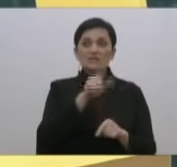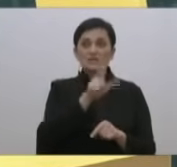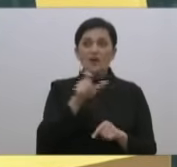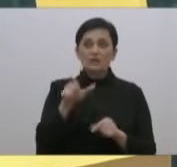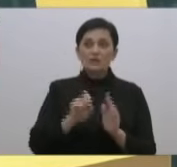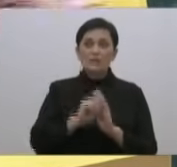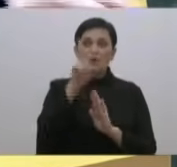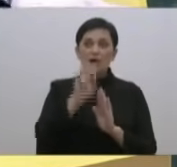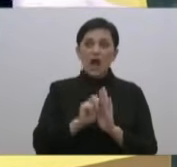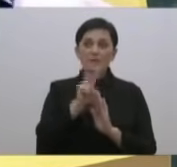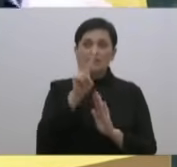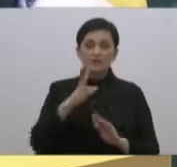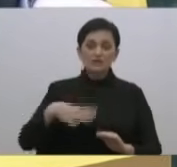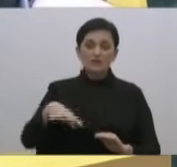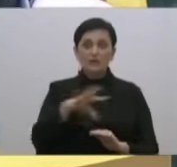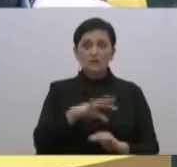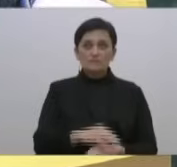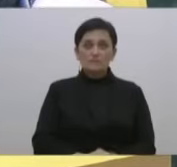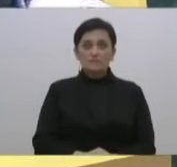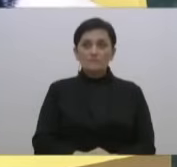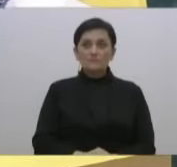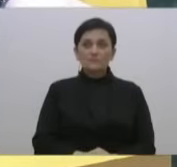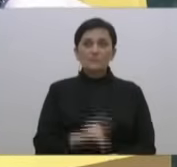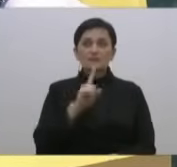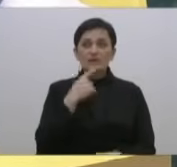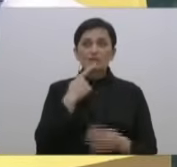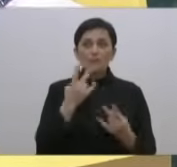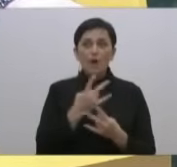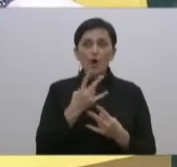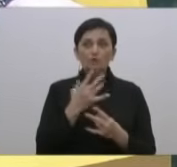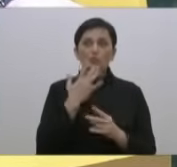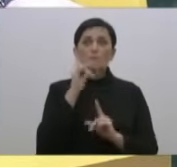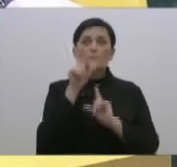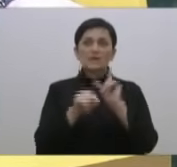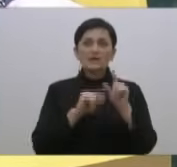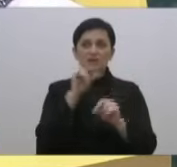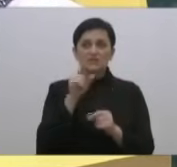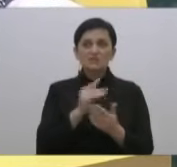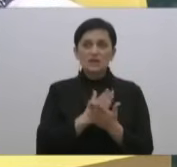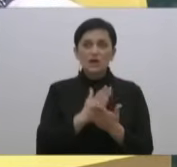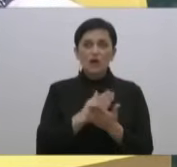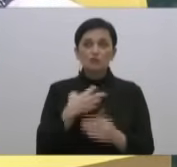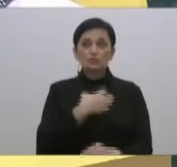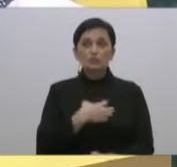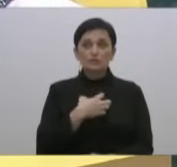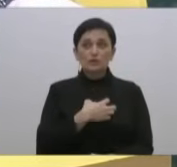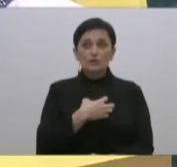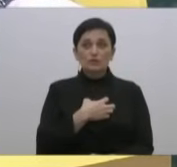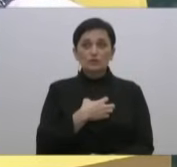ადამიანებიო, გარბიანო ქვეყნიდანო. Რა თქმა უნდა, მიგრაცია არის